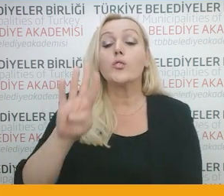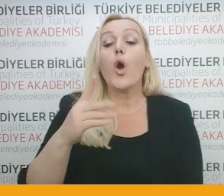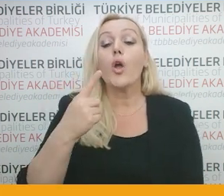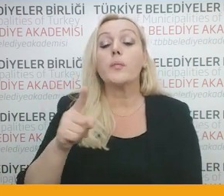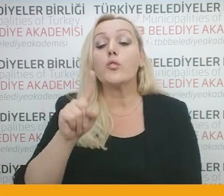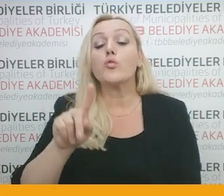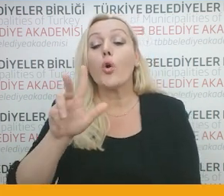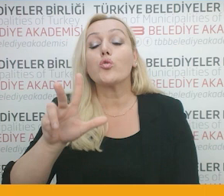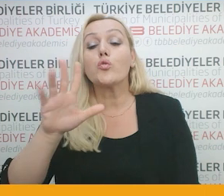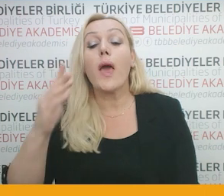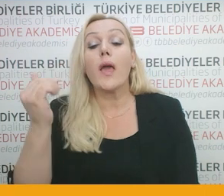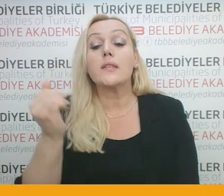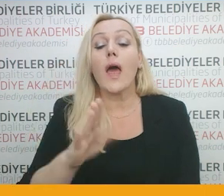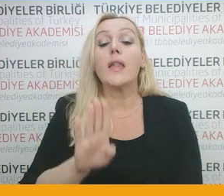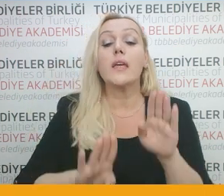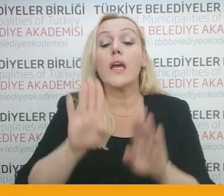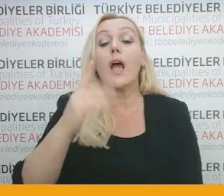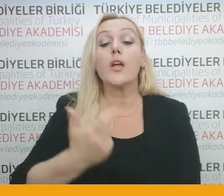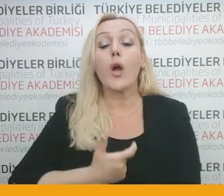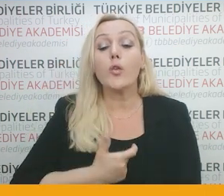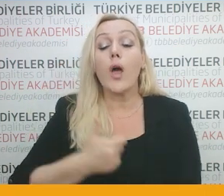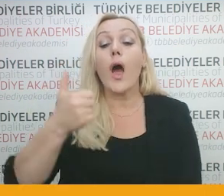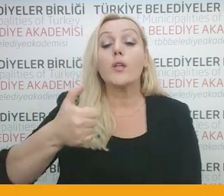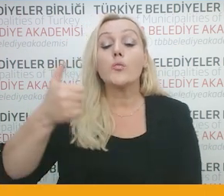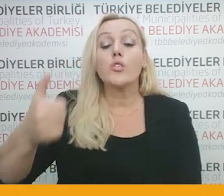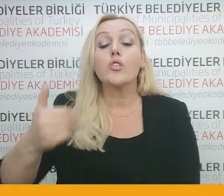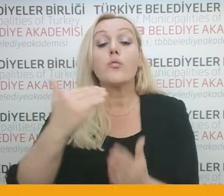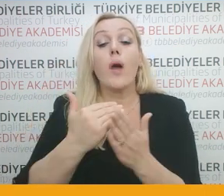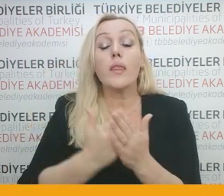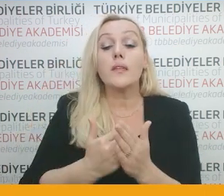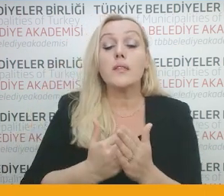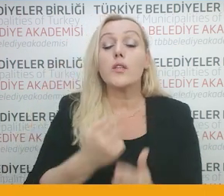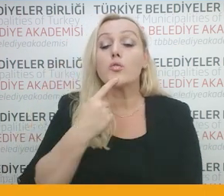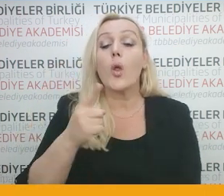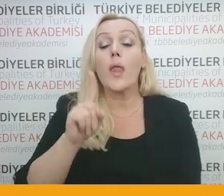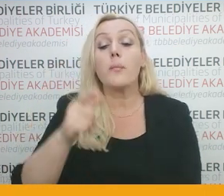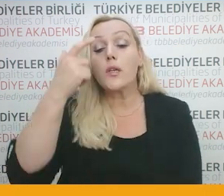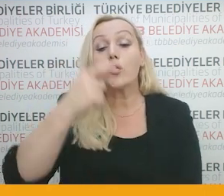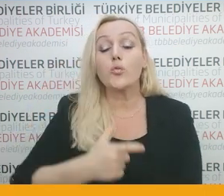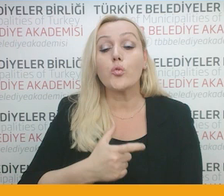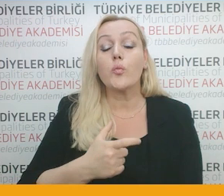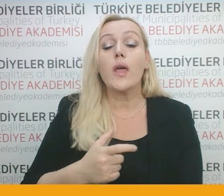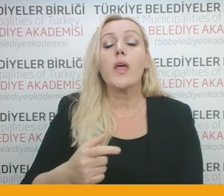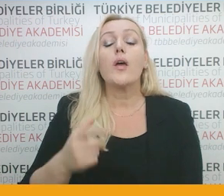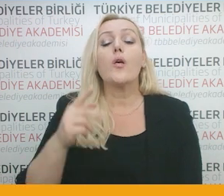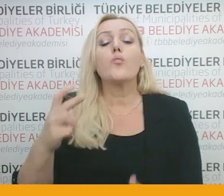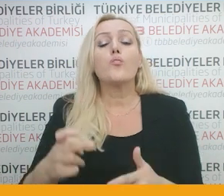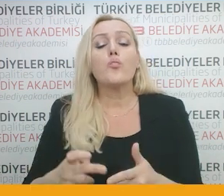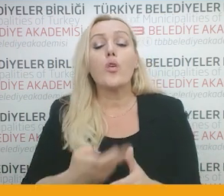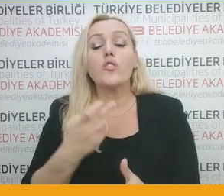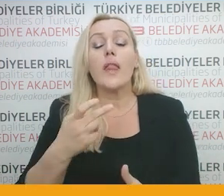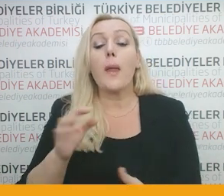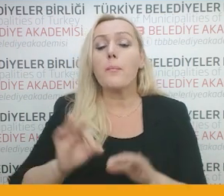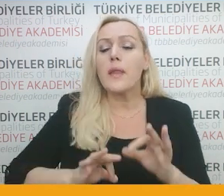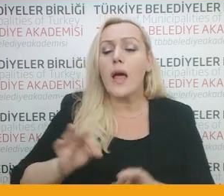4.134 sayılı ihale kanunumuzda da 62. maddede de geçen bir durum. Yatırım projelerinin planlanan sürede